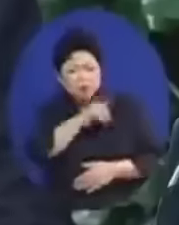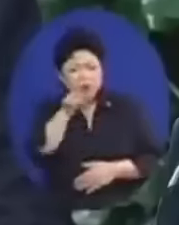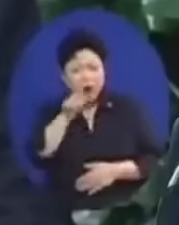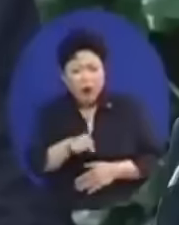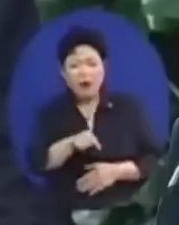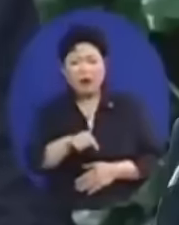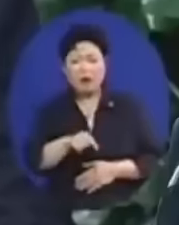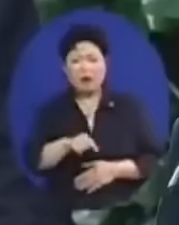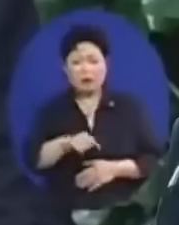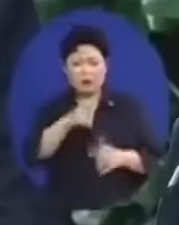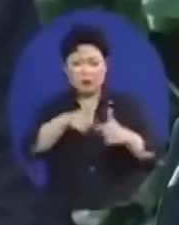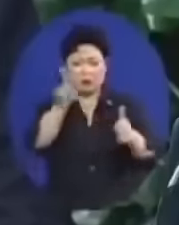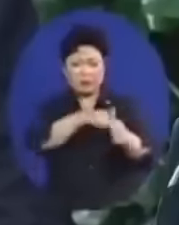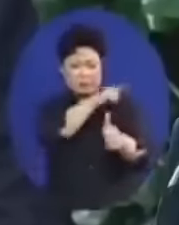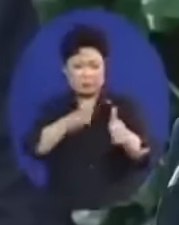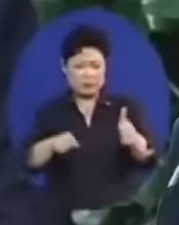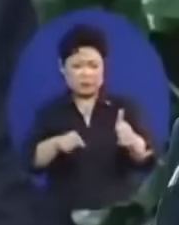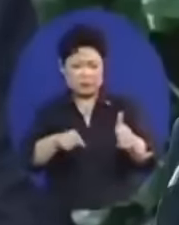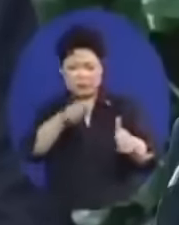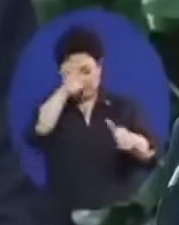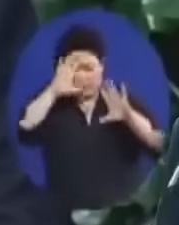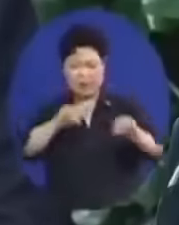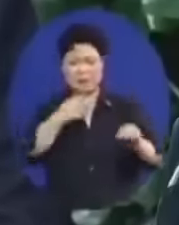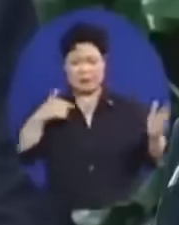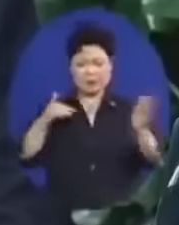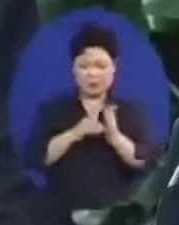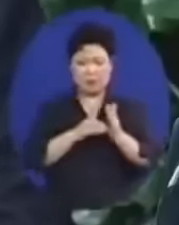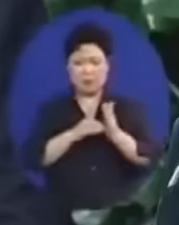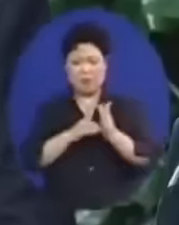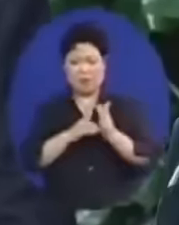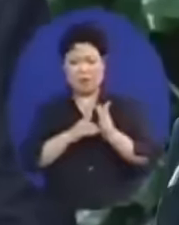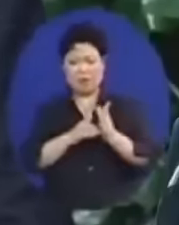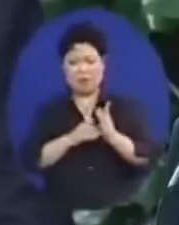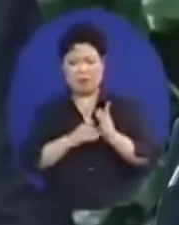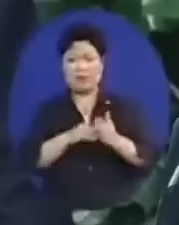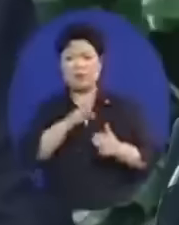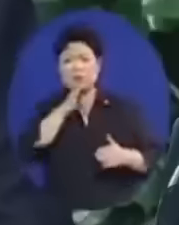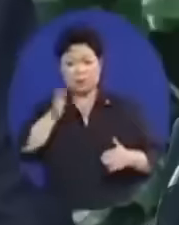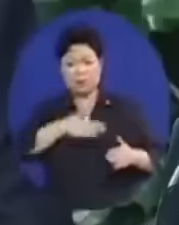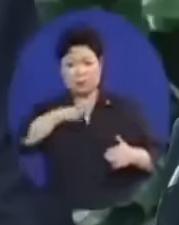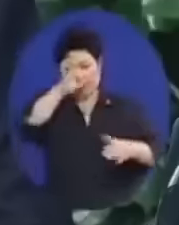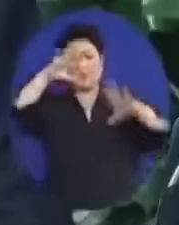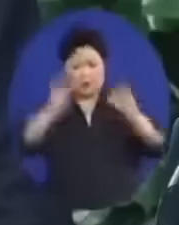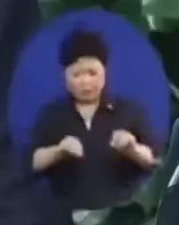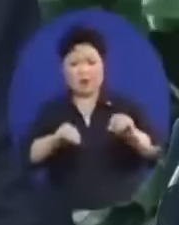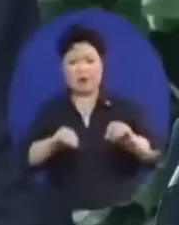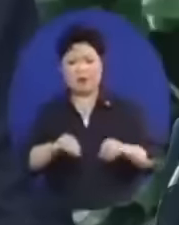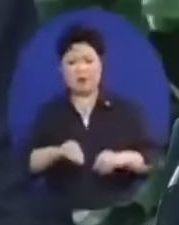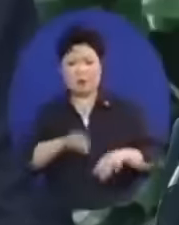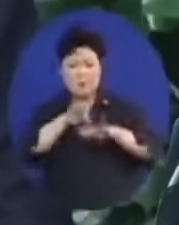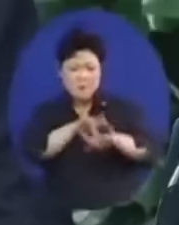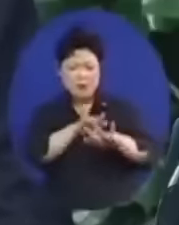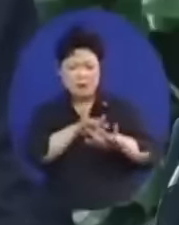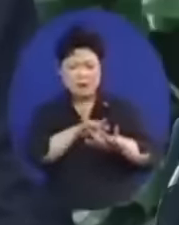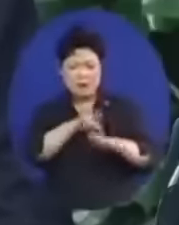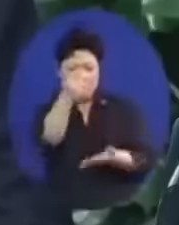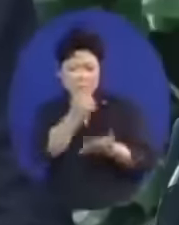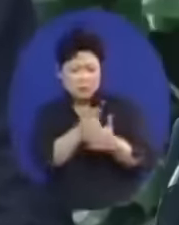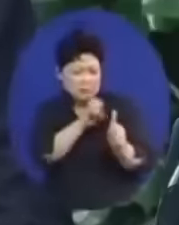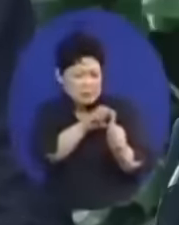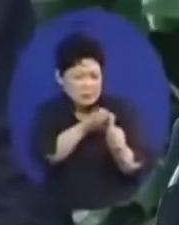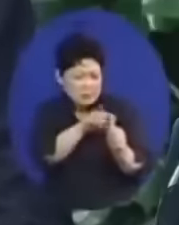나는 제가 채찍에 맞음으로 너희가 나음을 입었다고 말씀하셨다. 그러므로 난 나은 사람이다. 마귀가 아무리